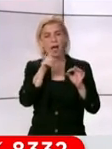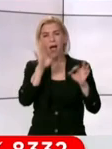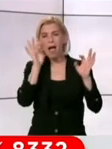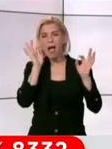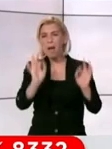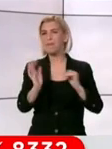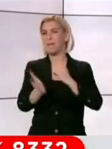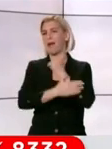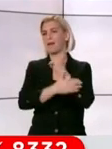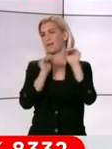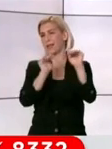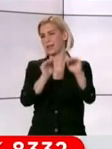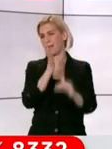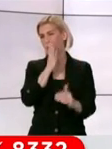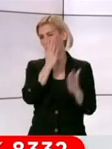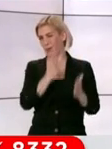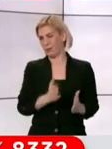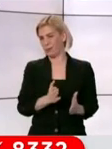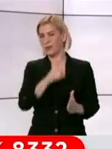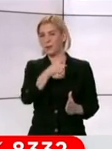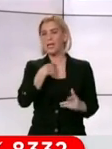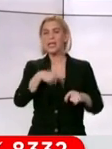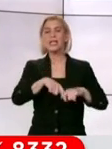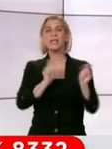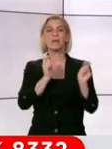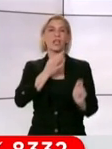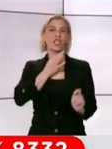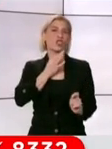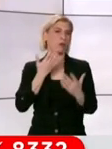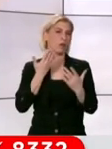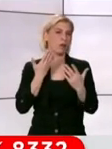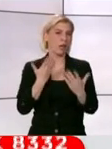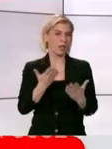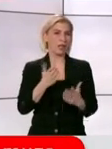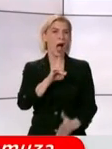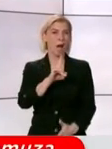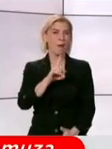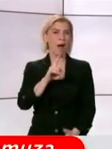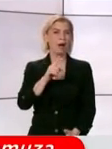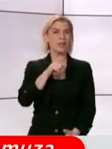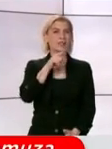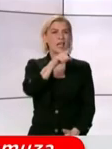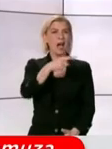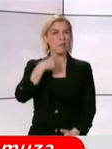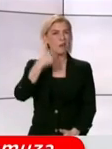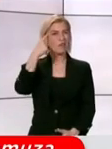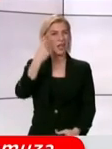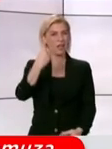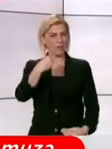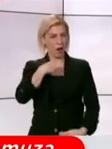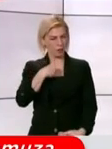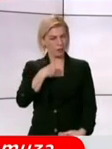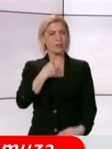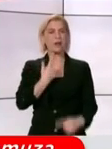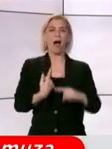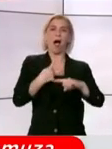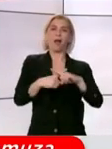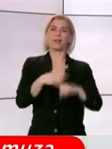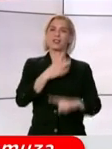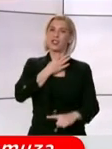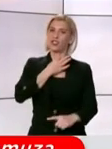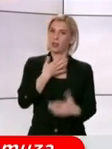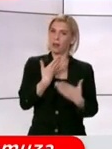biliyorum. O yüzden kırmadığınız için teşekkür ediyorum. Ama aklıma bu fikri getirdiğiniz için ayrıca teşekkür ediyorum.